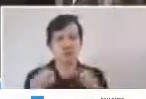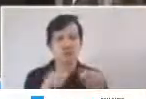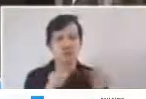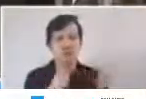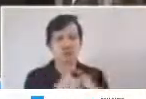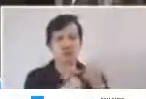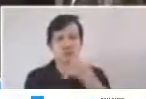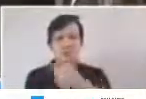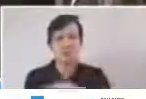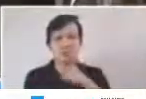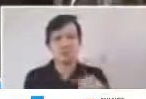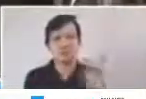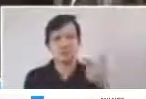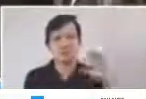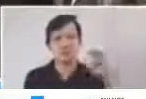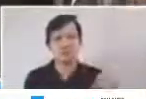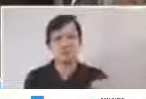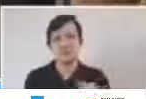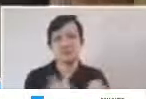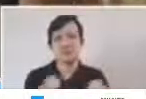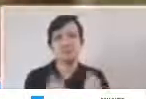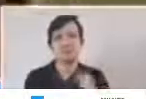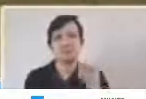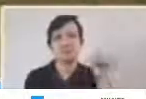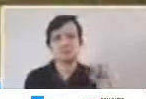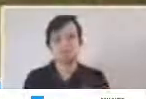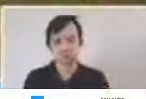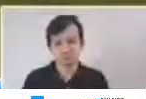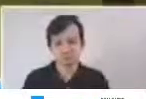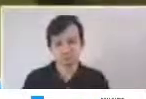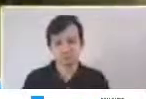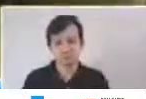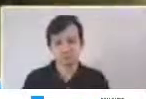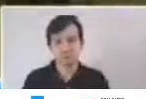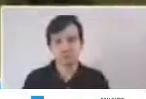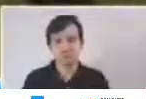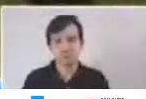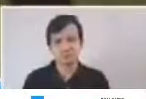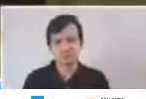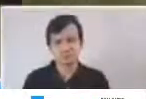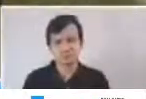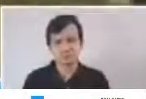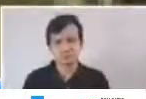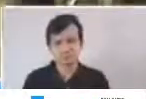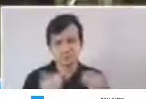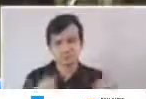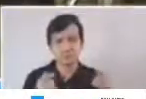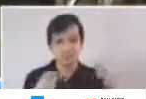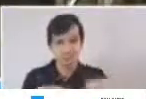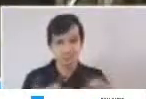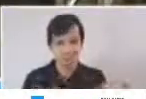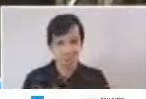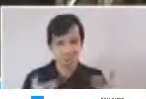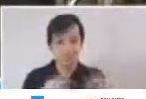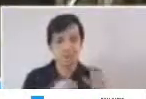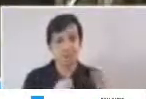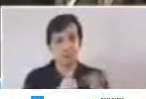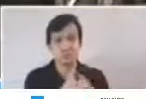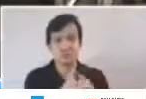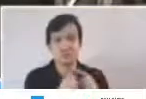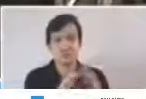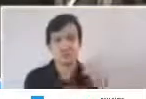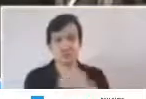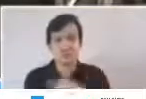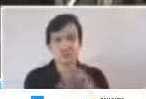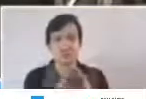travel requirements ang hinihingi ng Cebu at Dumaguete Station. So, antabayanan po natin ang anunsyo, no? Hinggil sa